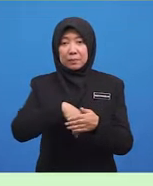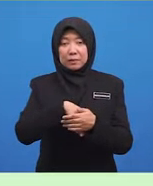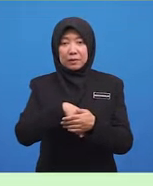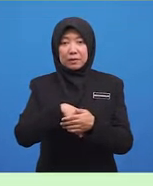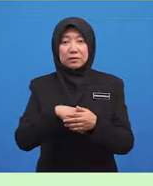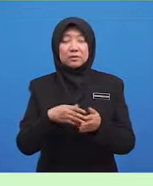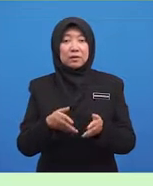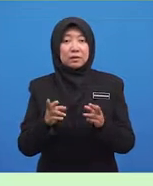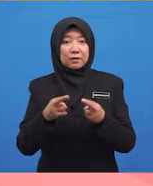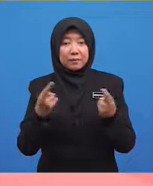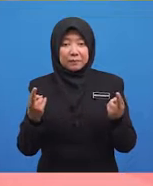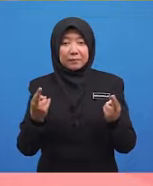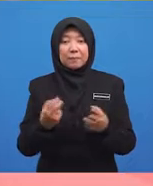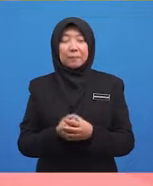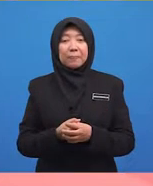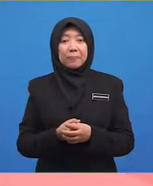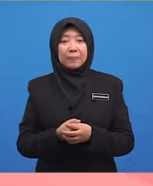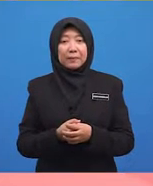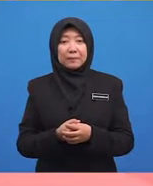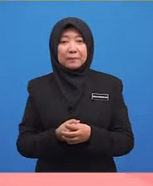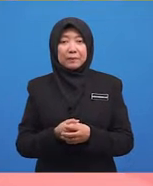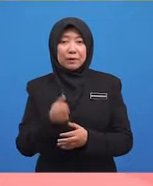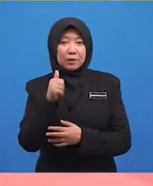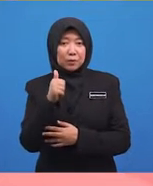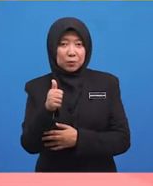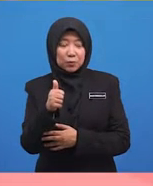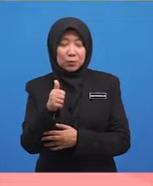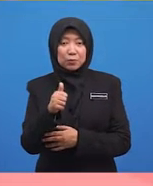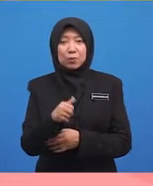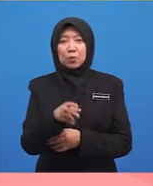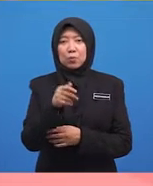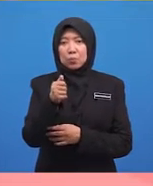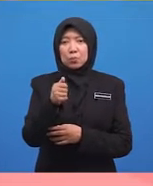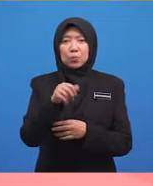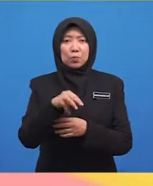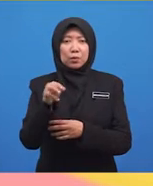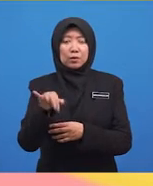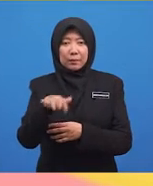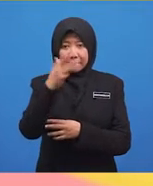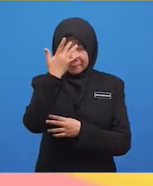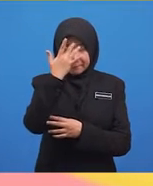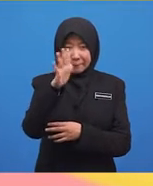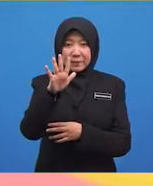dan pintu pagar. Bagus, kamu memang murid yang pintar.